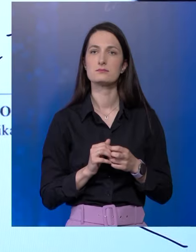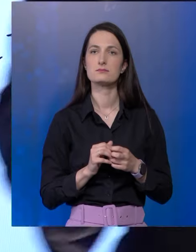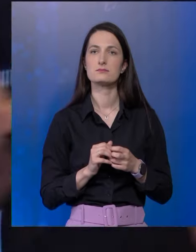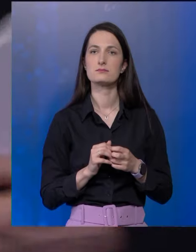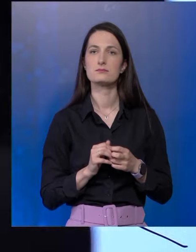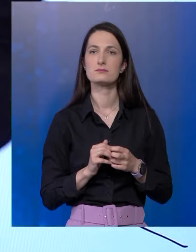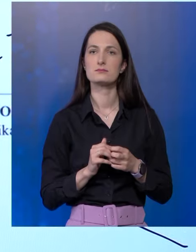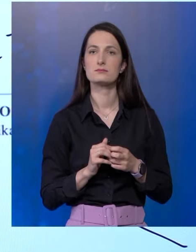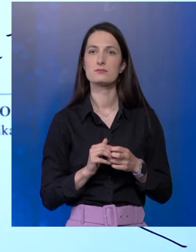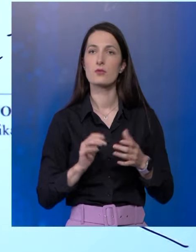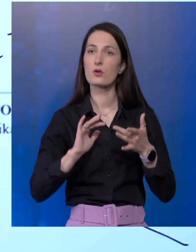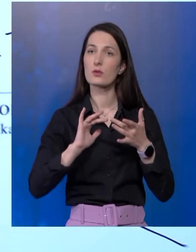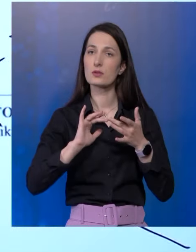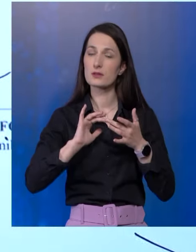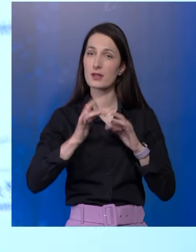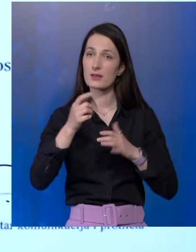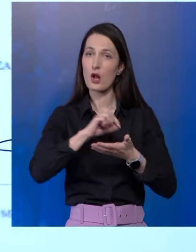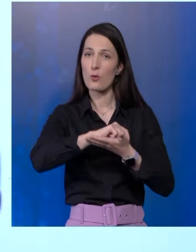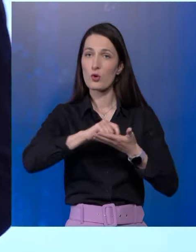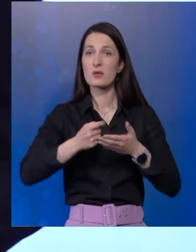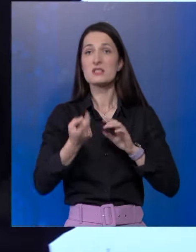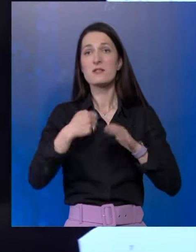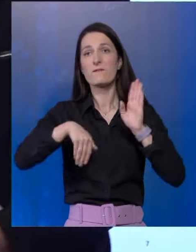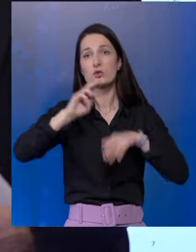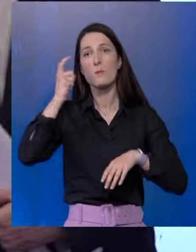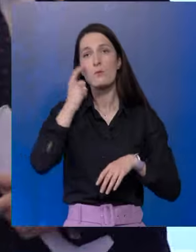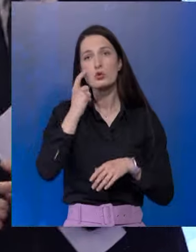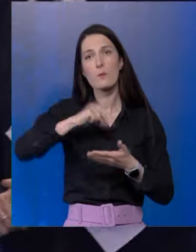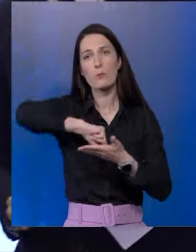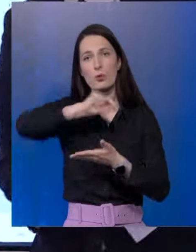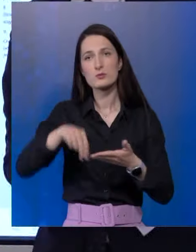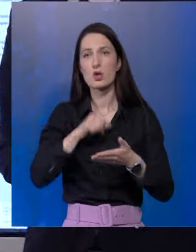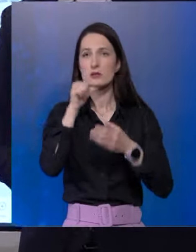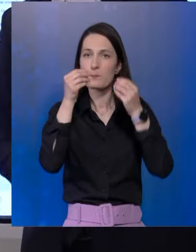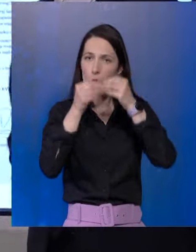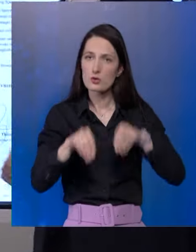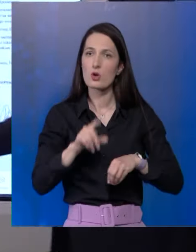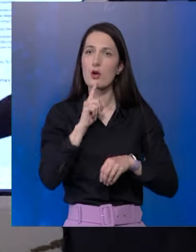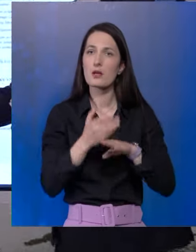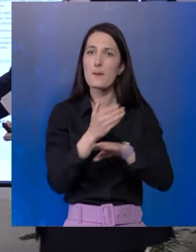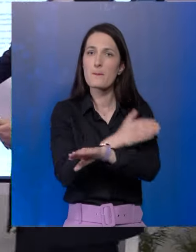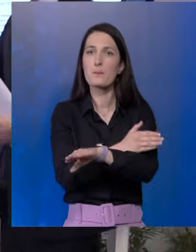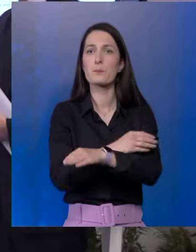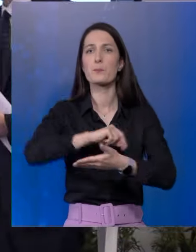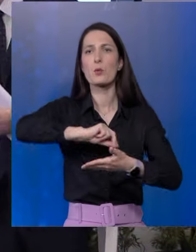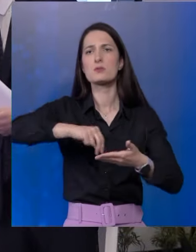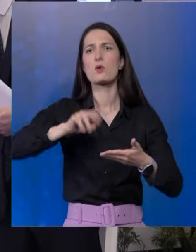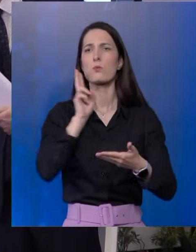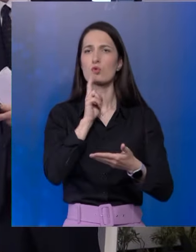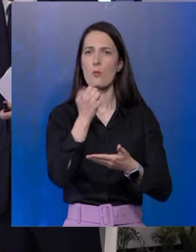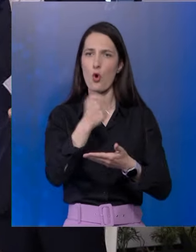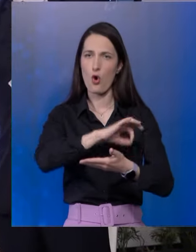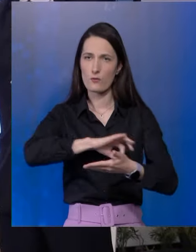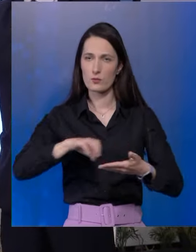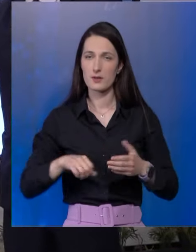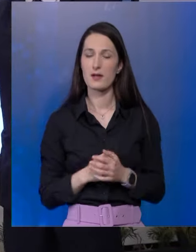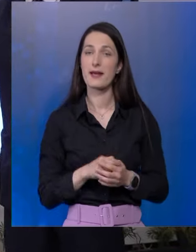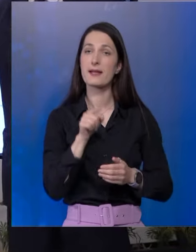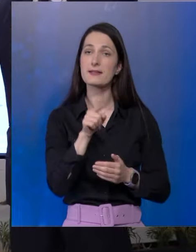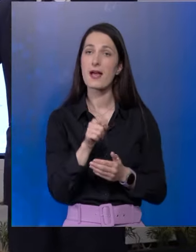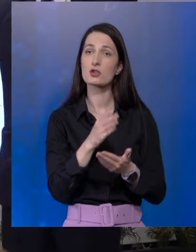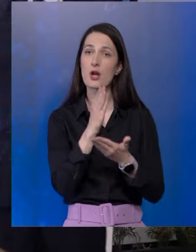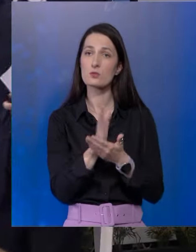Edin Forto digitalnom olovkom iz više pokušaja potpisao je sporazum, koji je i ranije potpisao običnom olovkom.